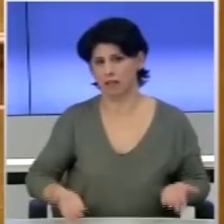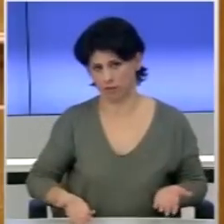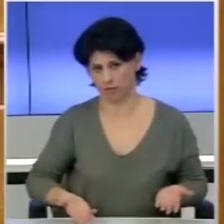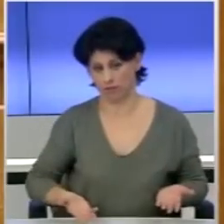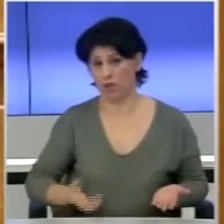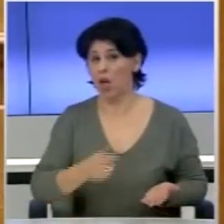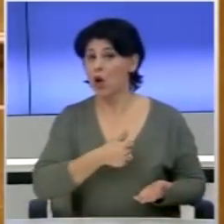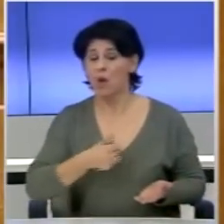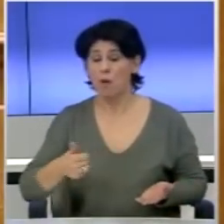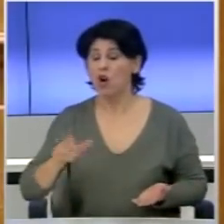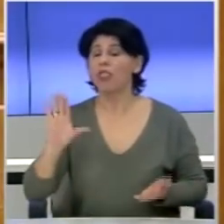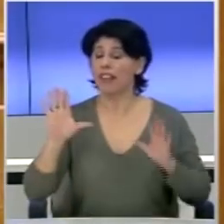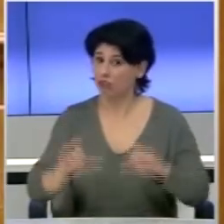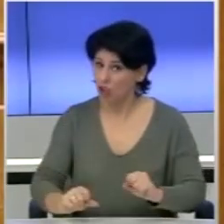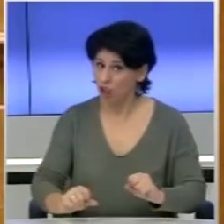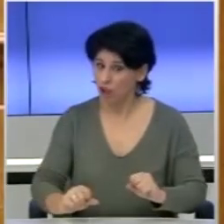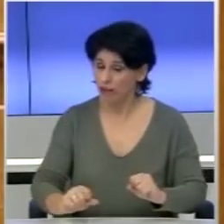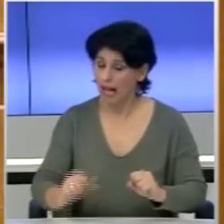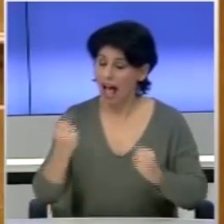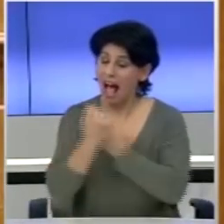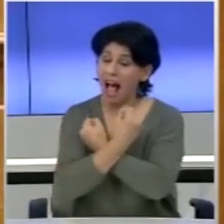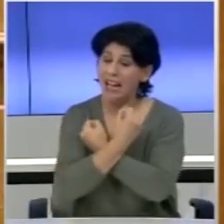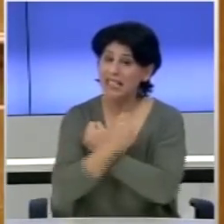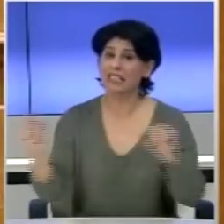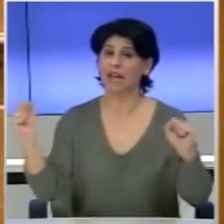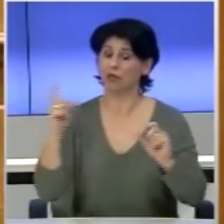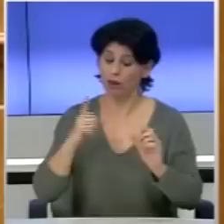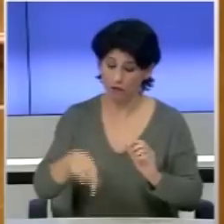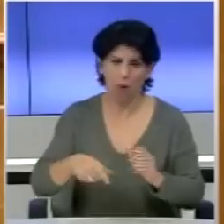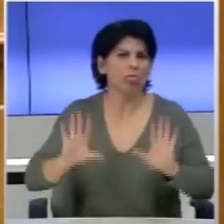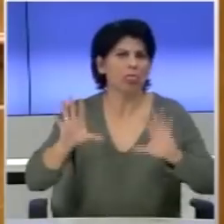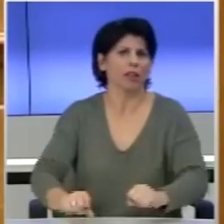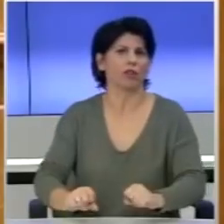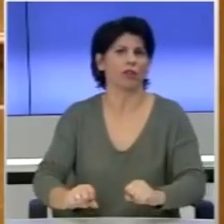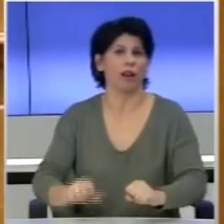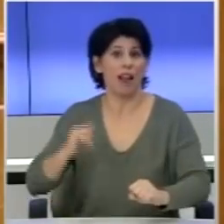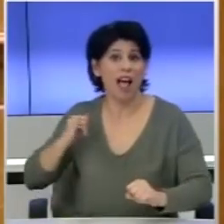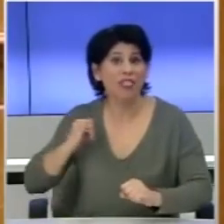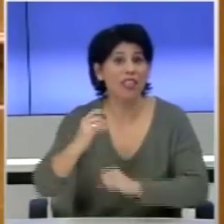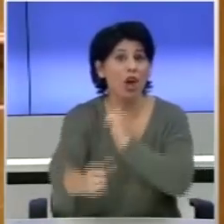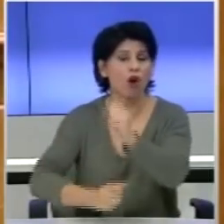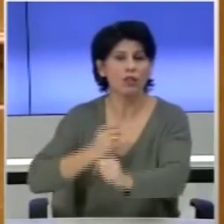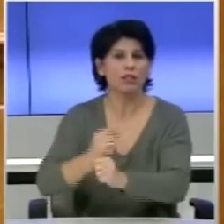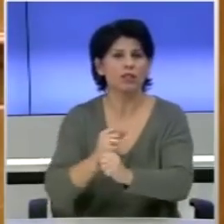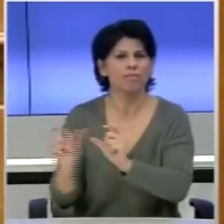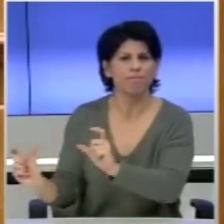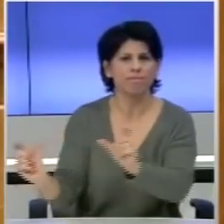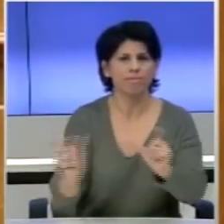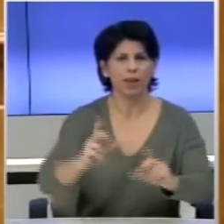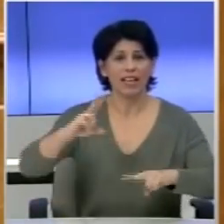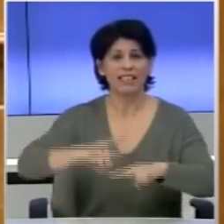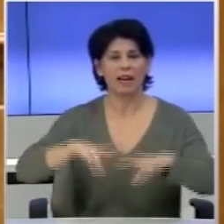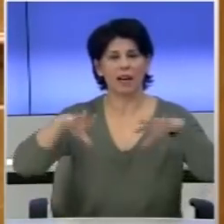όχι μόνο δεν κατοχυρώνει ανεξάρτητο Παλαιστινιακό κράτος, αλλά διαιωνίζει και θωρακίζει την Ισραηλινή